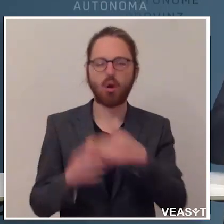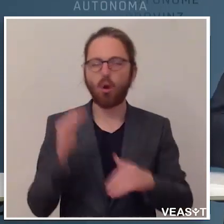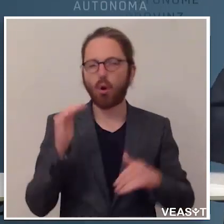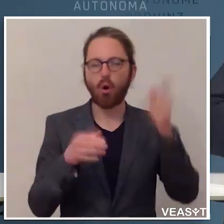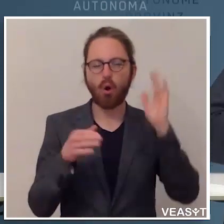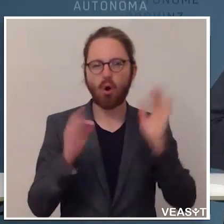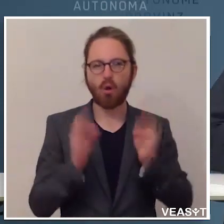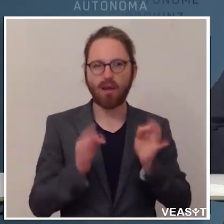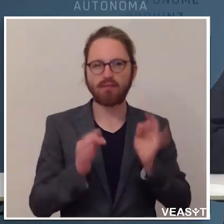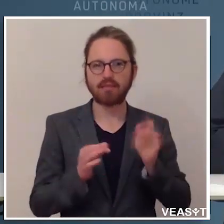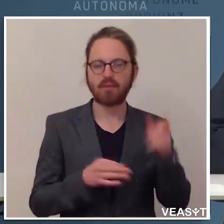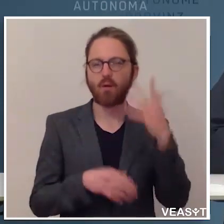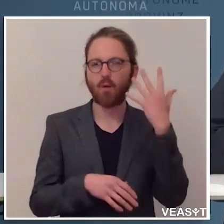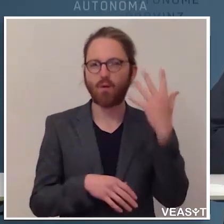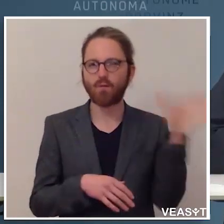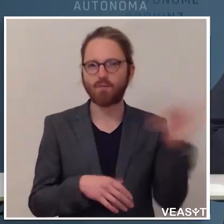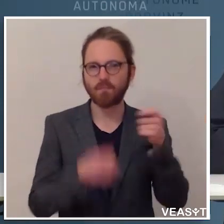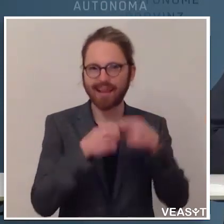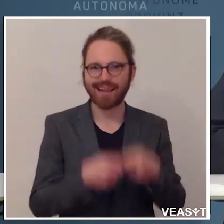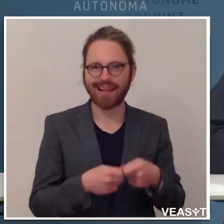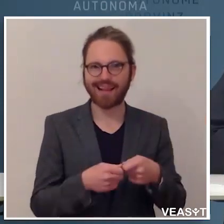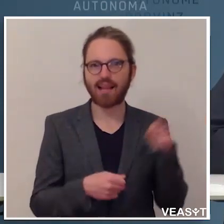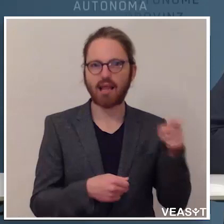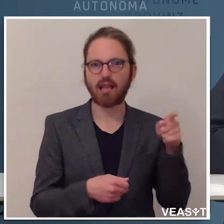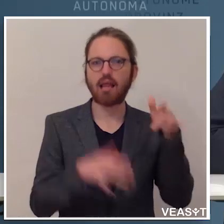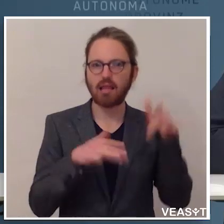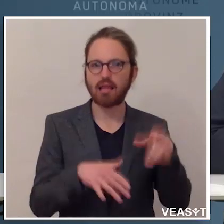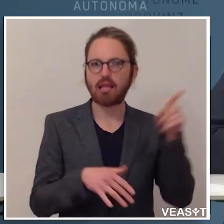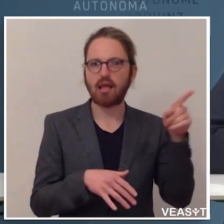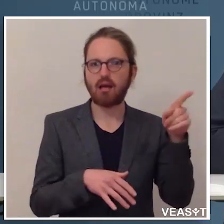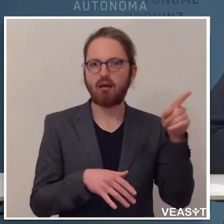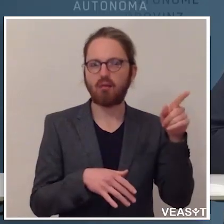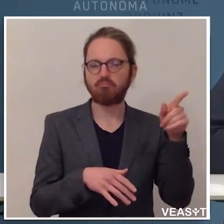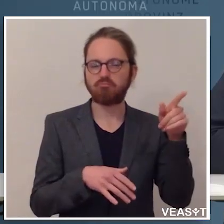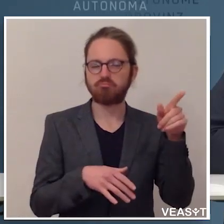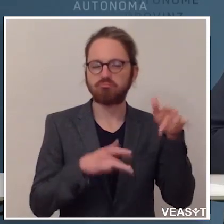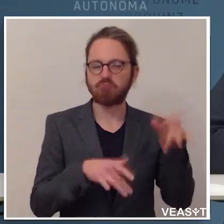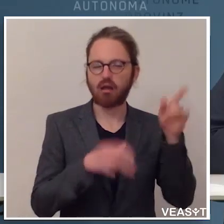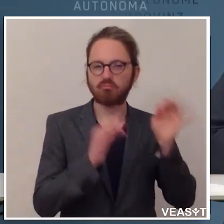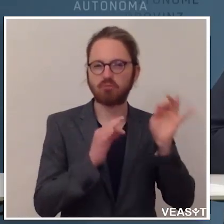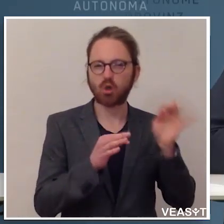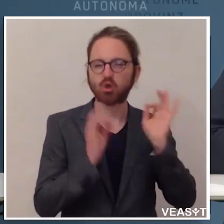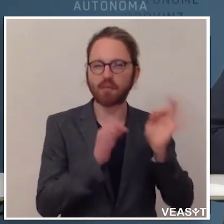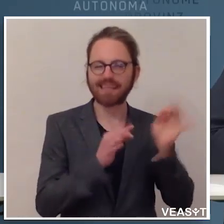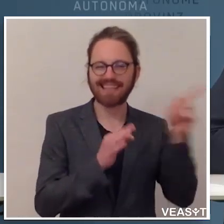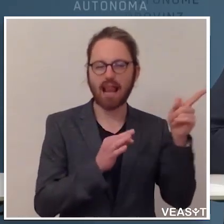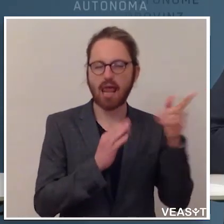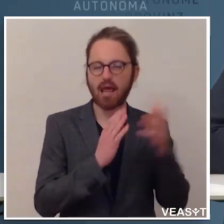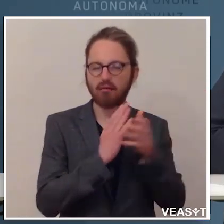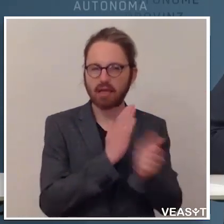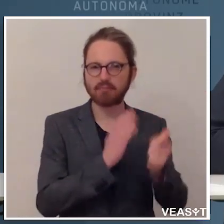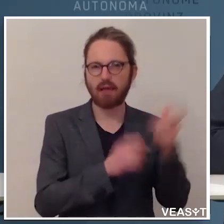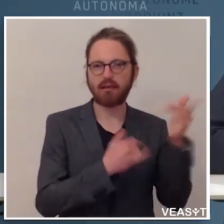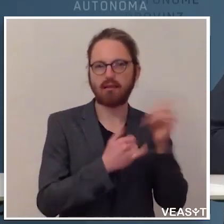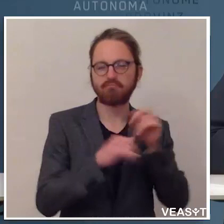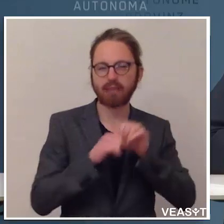sehr ausführlich, eine Fachkommission, hochqualifiziert, bestehend aus mindestens 5 Mitgliedern, die eben auch entsprechende